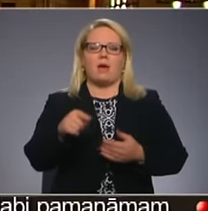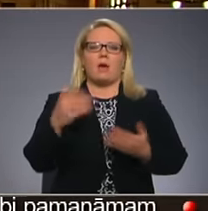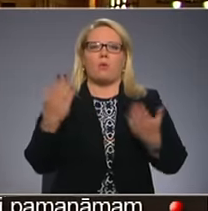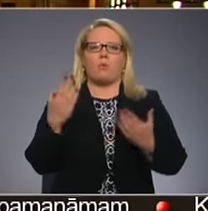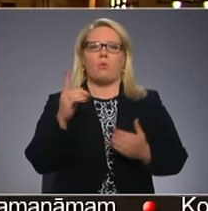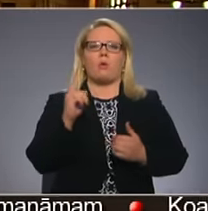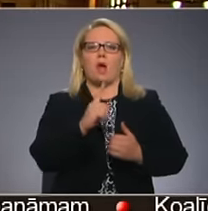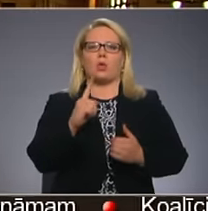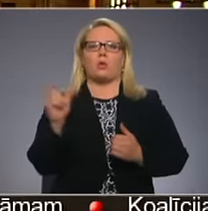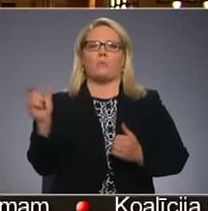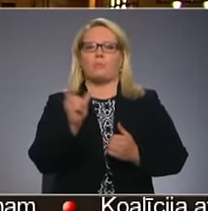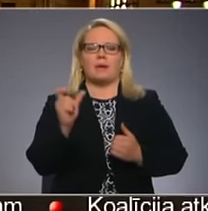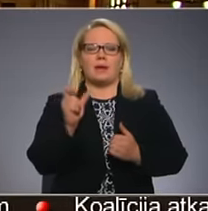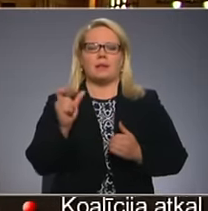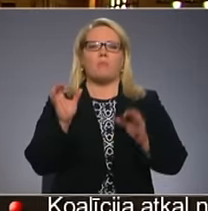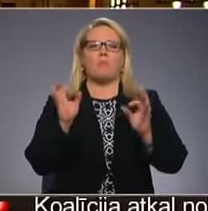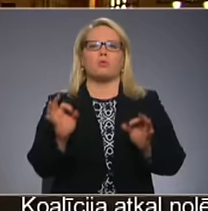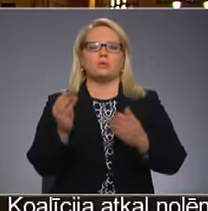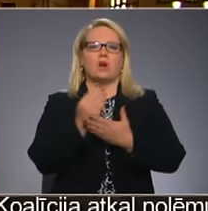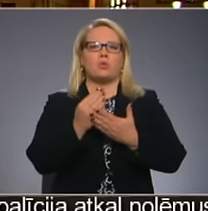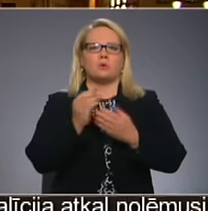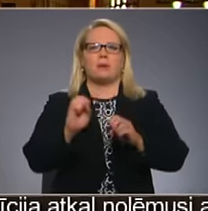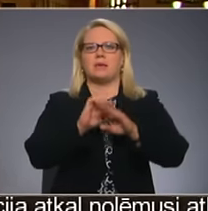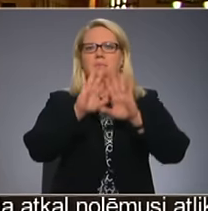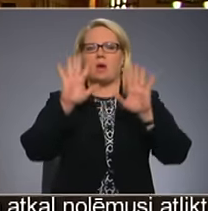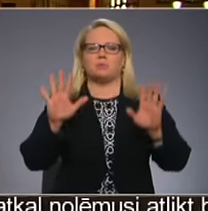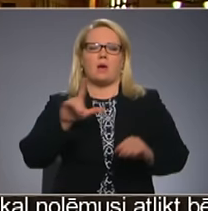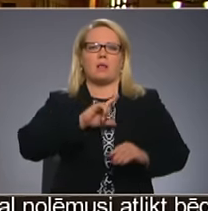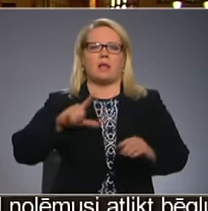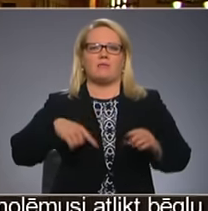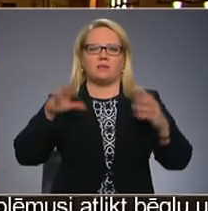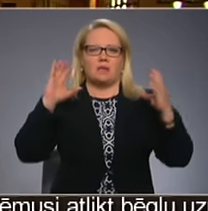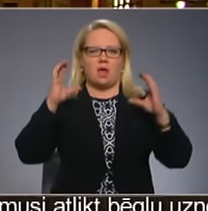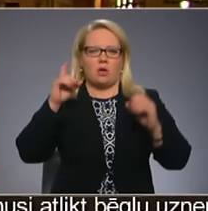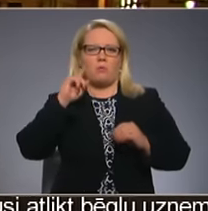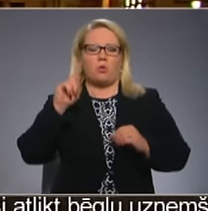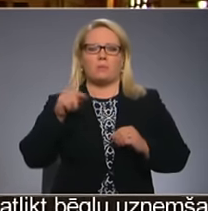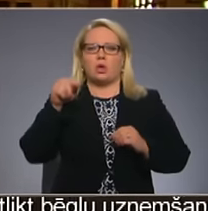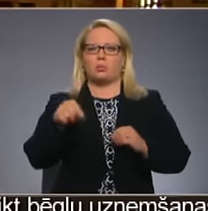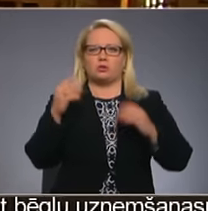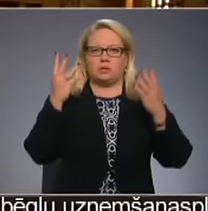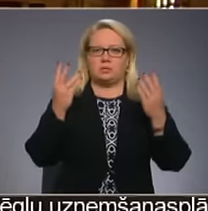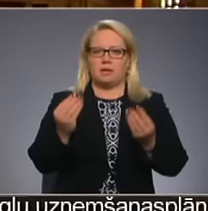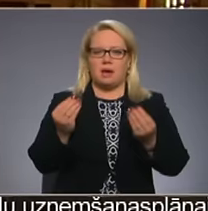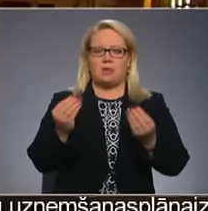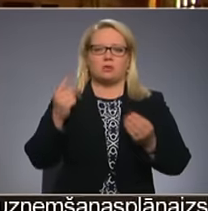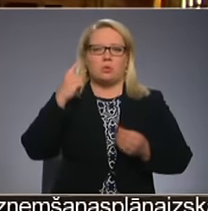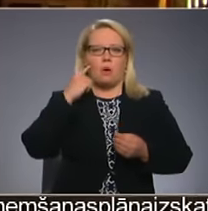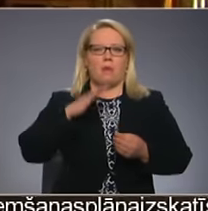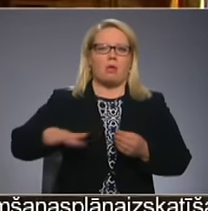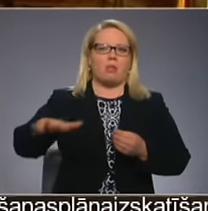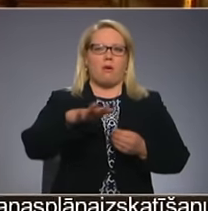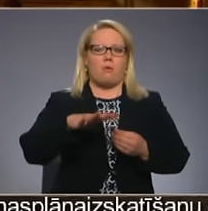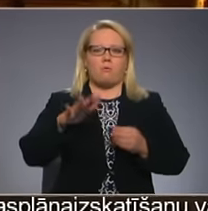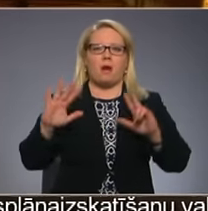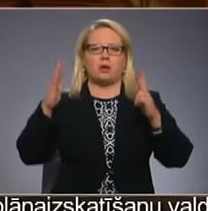katru brīdi burtiskā nozīmē izgaismosies Latvijas radio. Proti no šīs dienas Doma laukuma